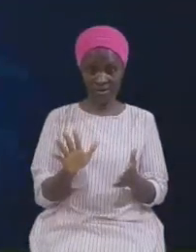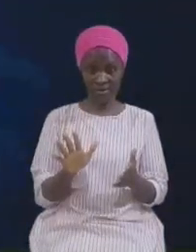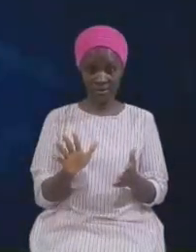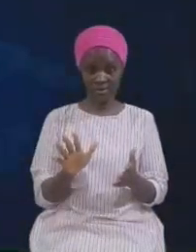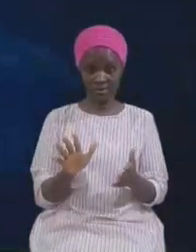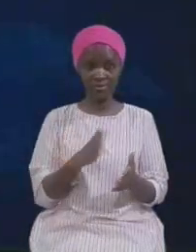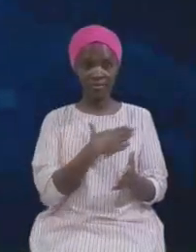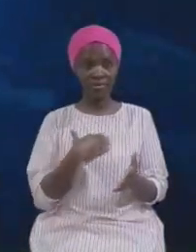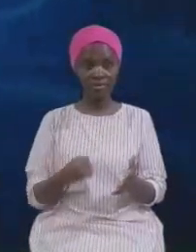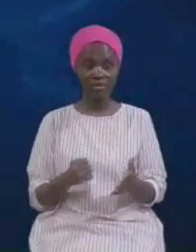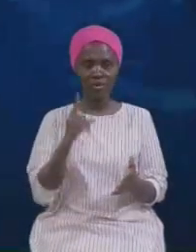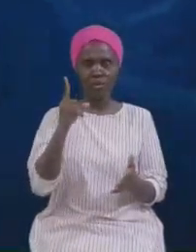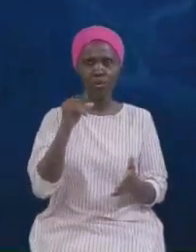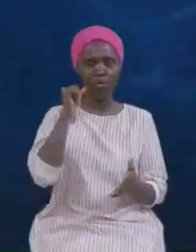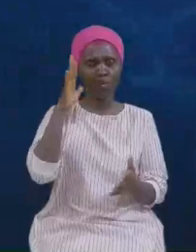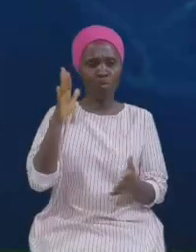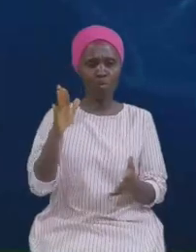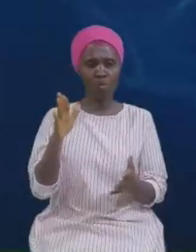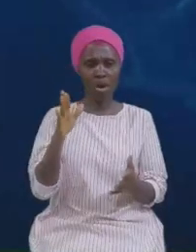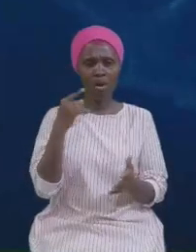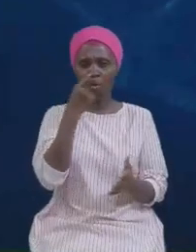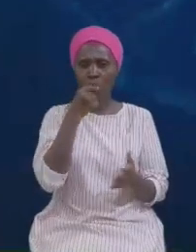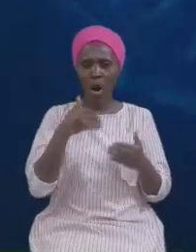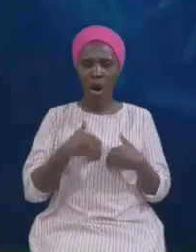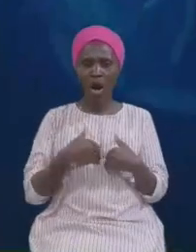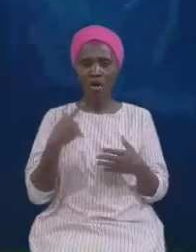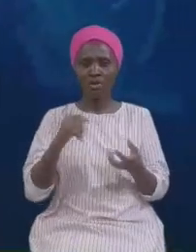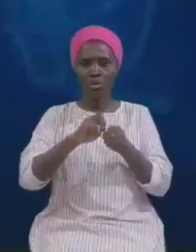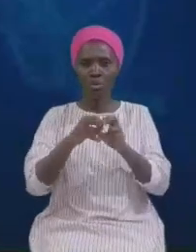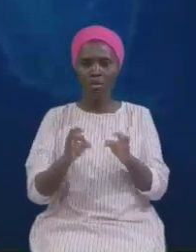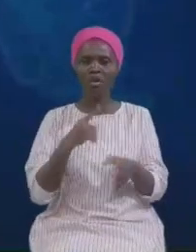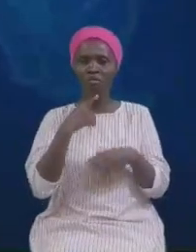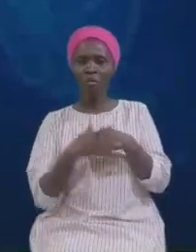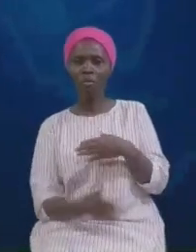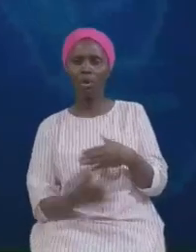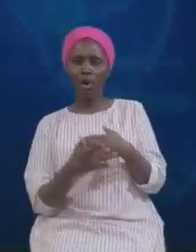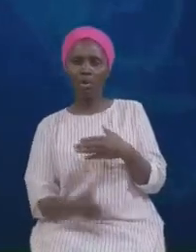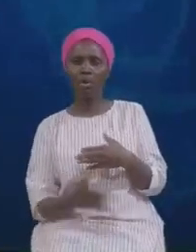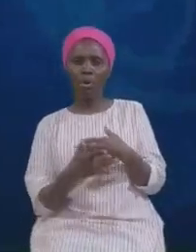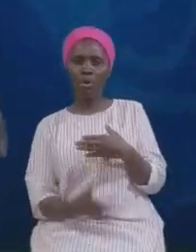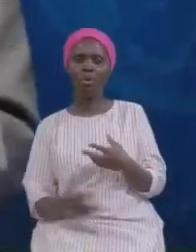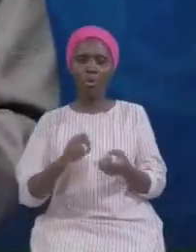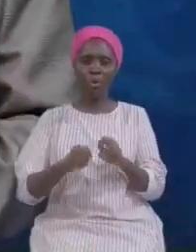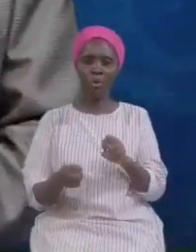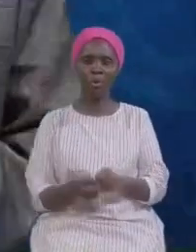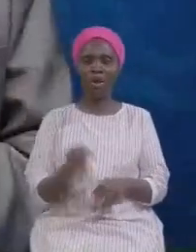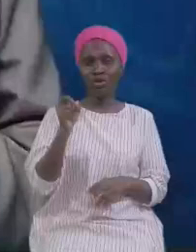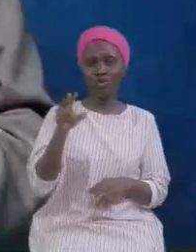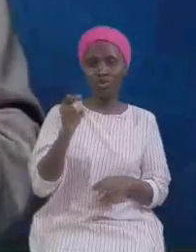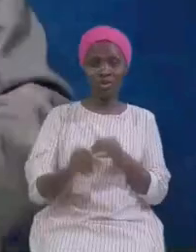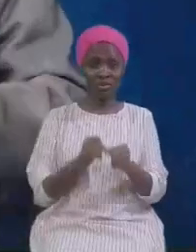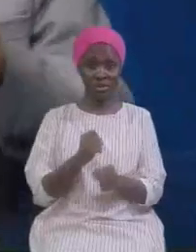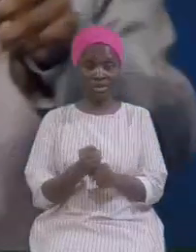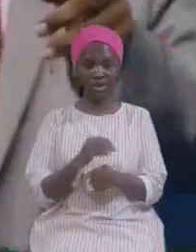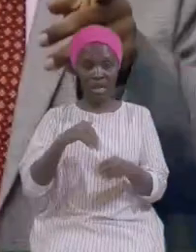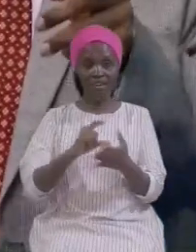25 dit, « Or, il y avait une femme atteinte d'une perte de sang depuis 12 ans.